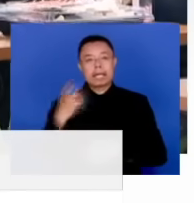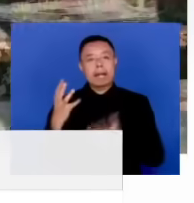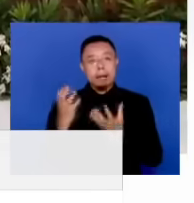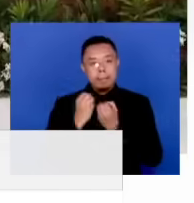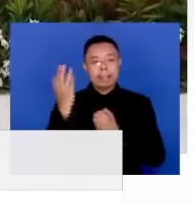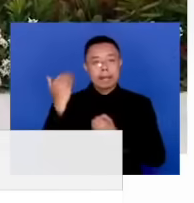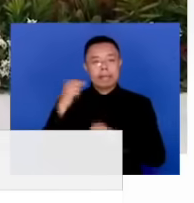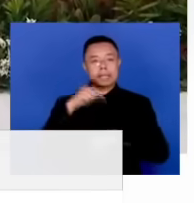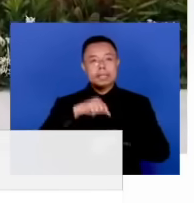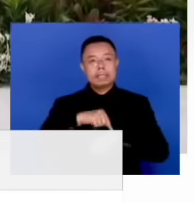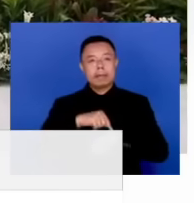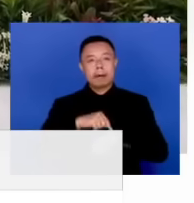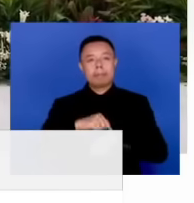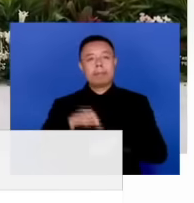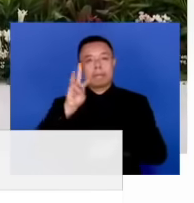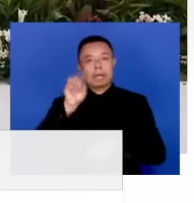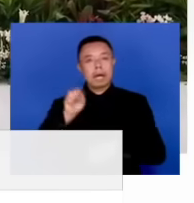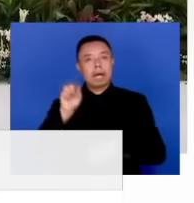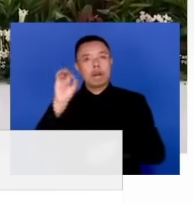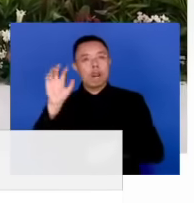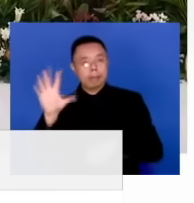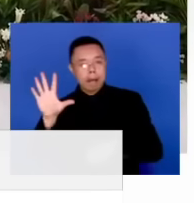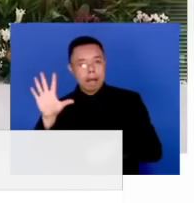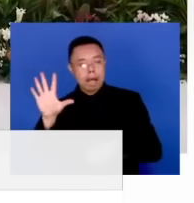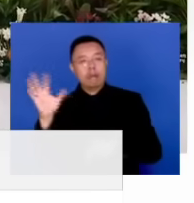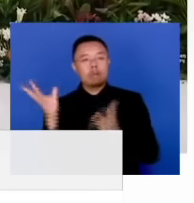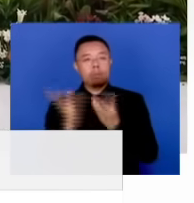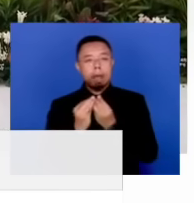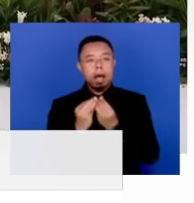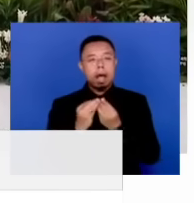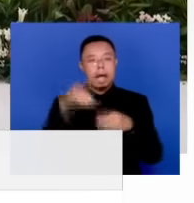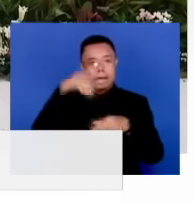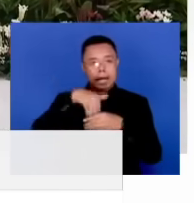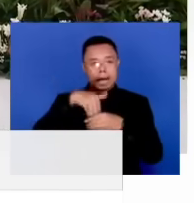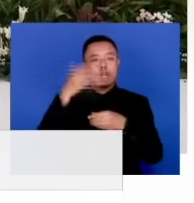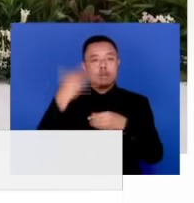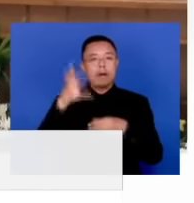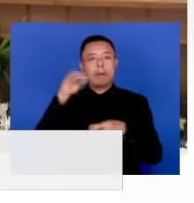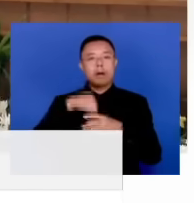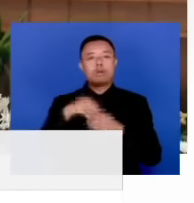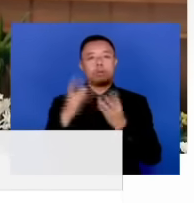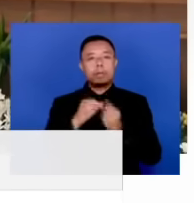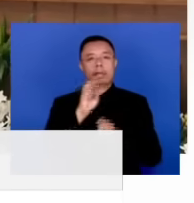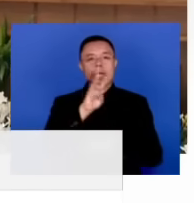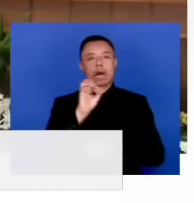dapatkan tadi pada pukul 3.05 waktu Indonesia Barat, jumlah suara yang sudah masuk sebanyak